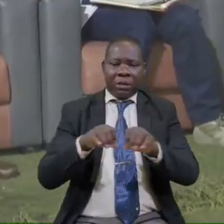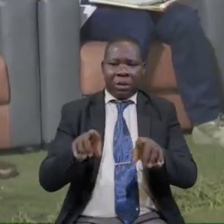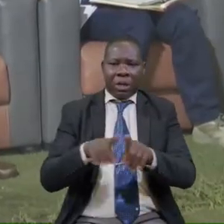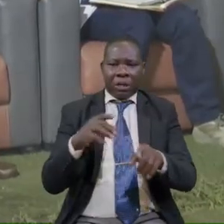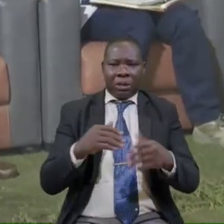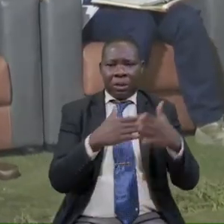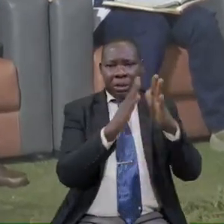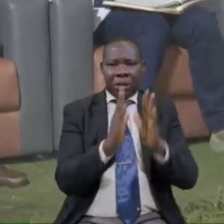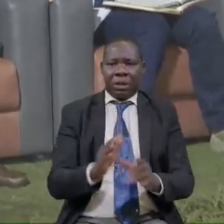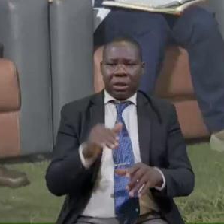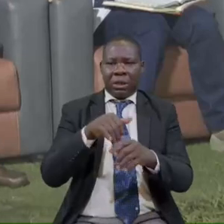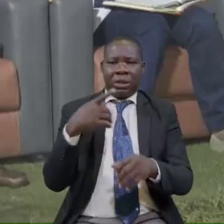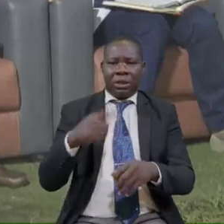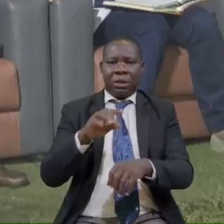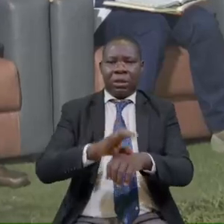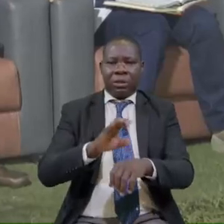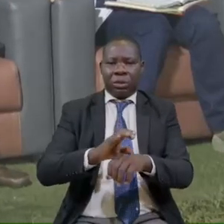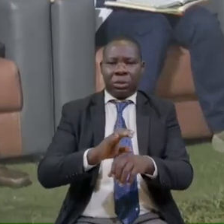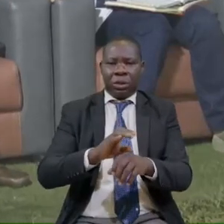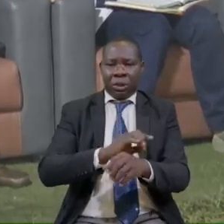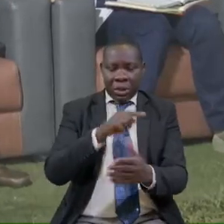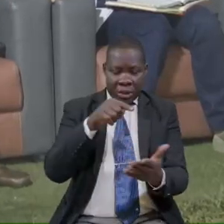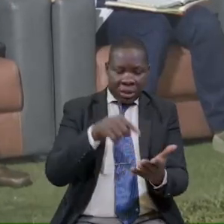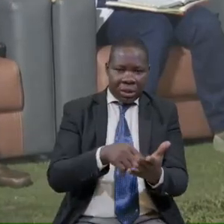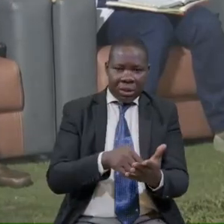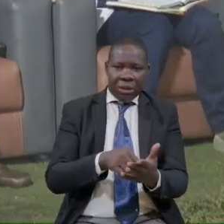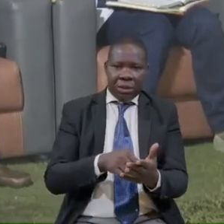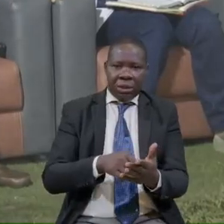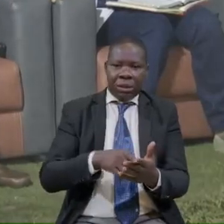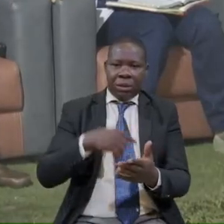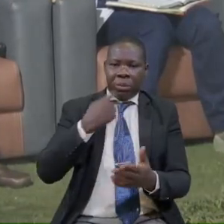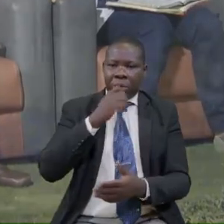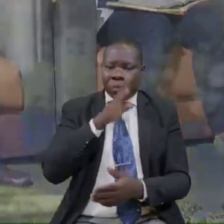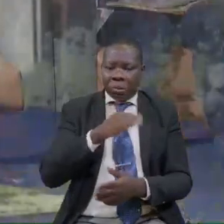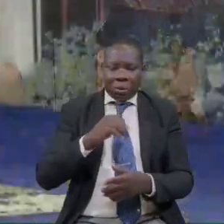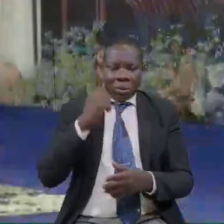que dirigeant dans l'église, oui, ceci doit être bien compris.